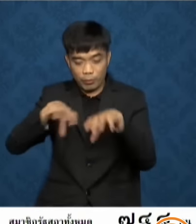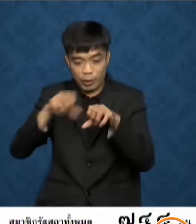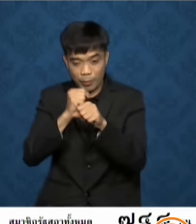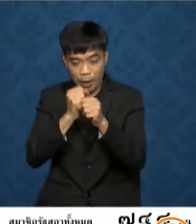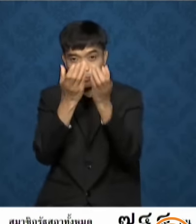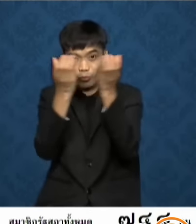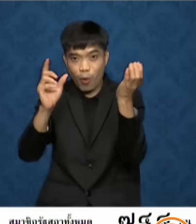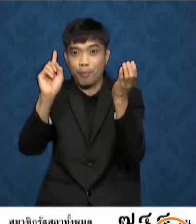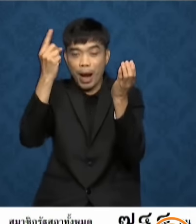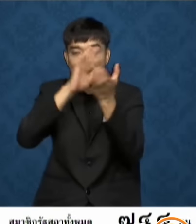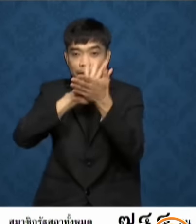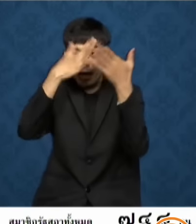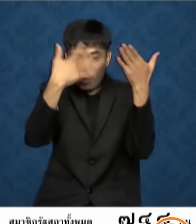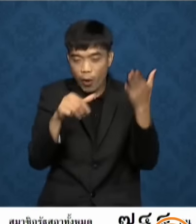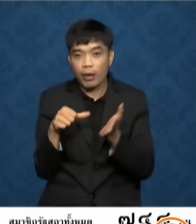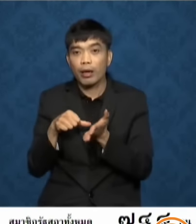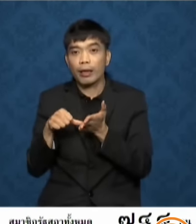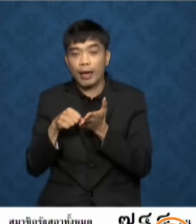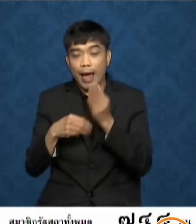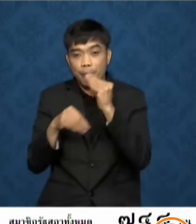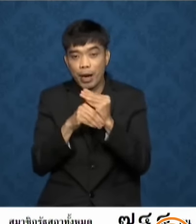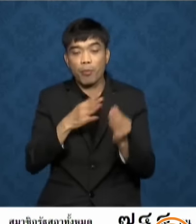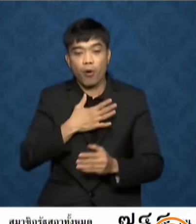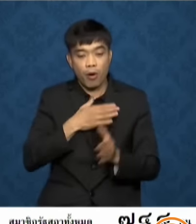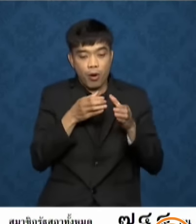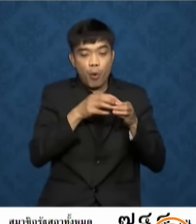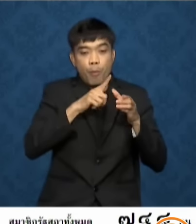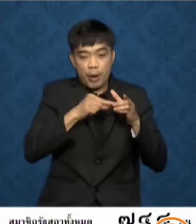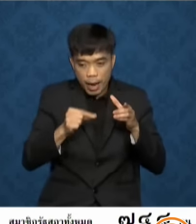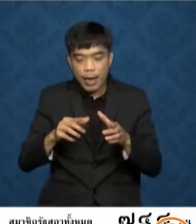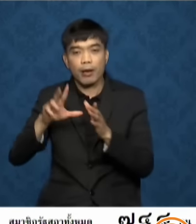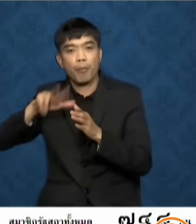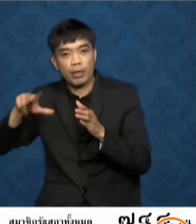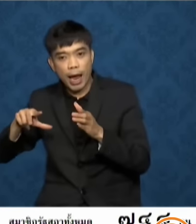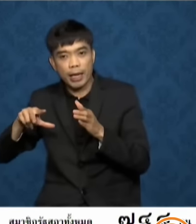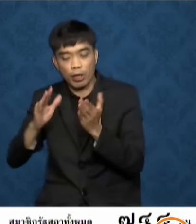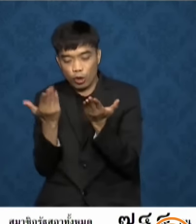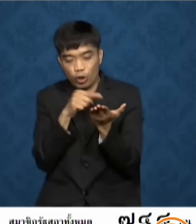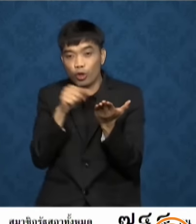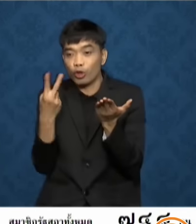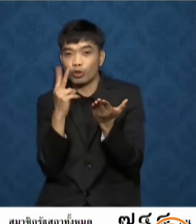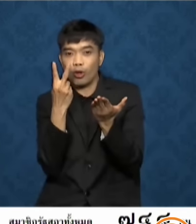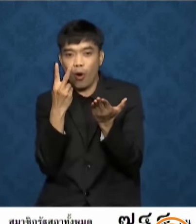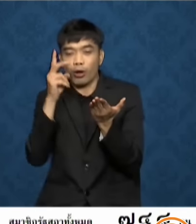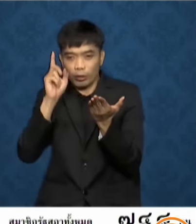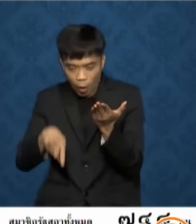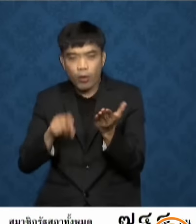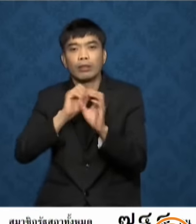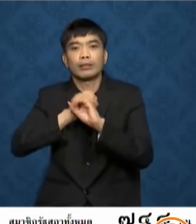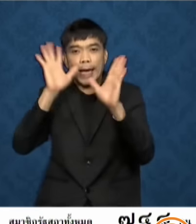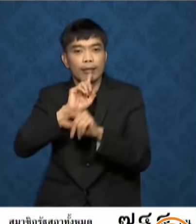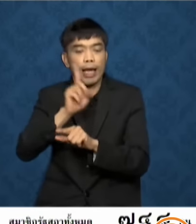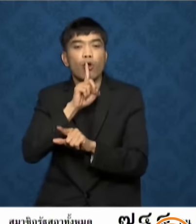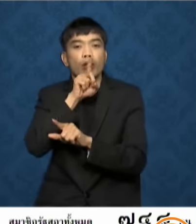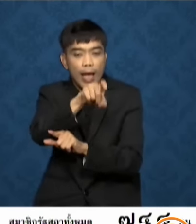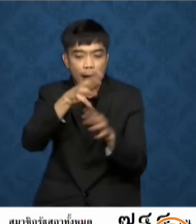ล journalistsกไดพูไชดเจนครับวาจะตองมการถามปชาชนอกครั้งนึงผ่าง